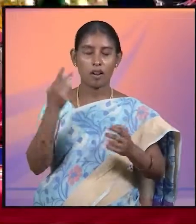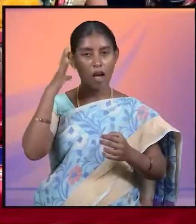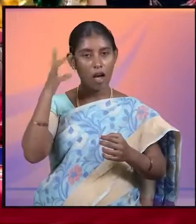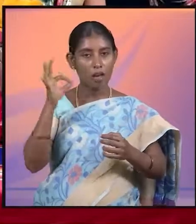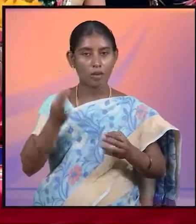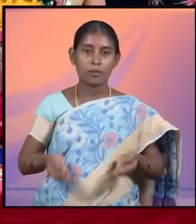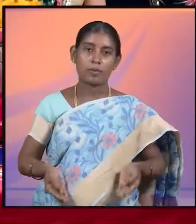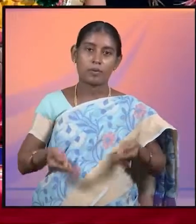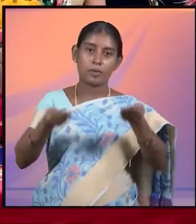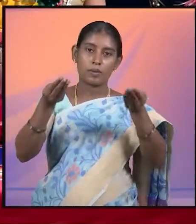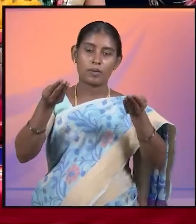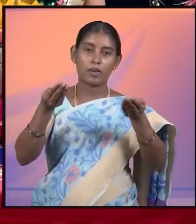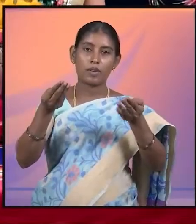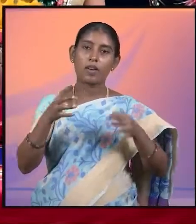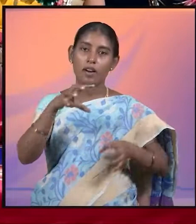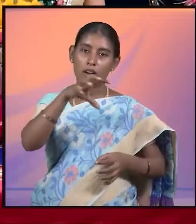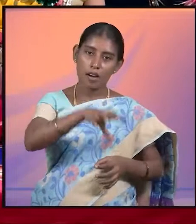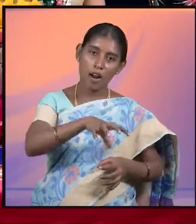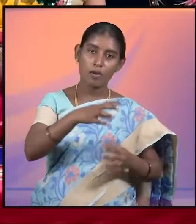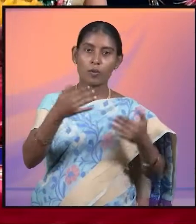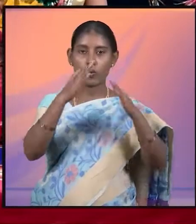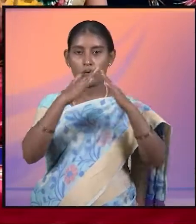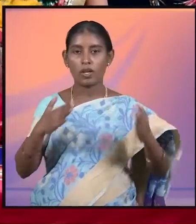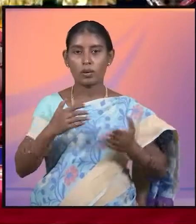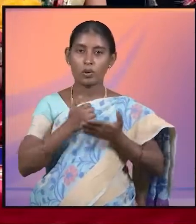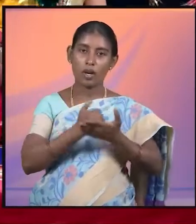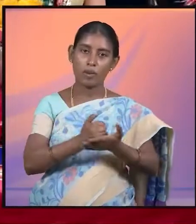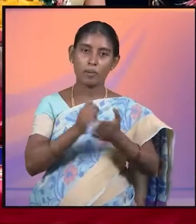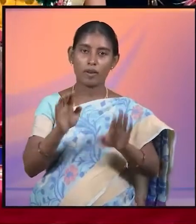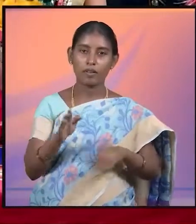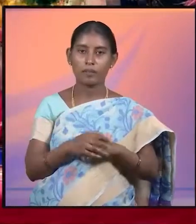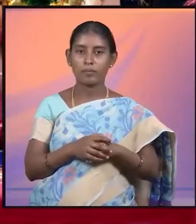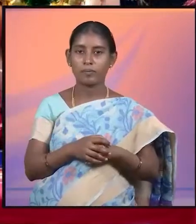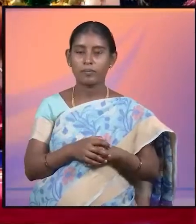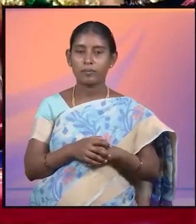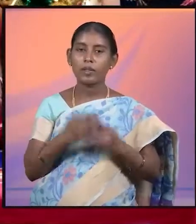நிக்கணும், நாட்டுக்கும் வீட்டுக்கும் பயனாக இருக்கணும்.